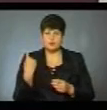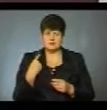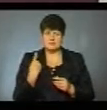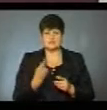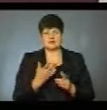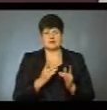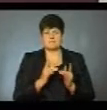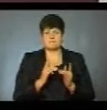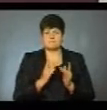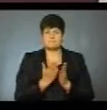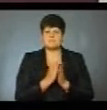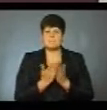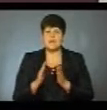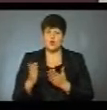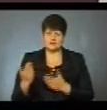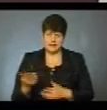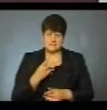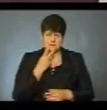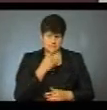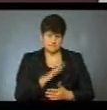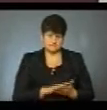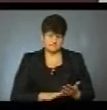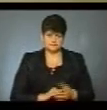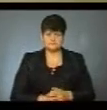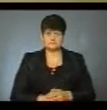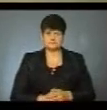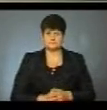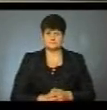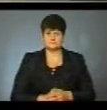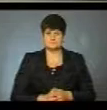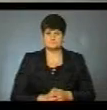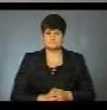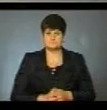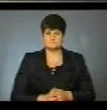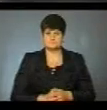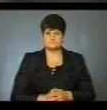науковій бібліотеці. Більше про це дивіться у сюжеті Анжели Шови.